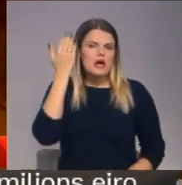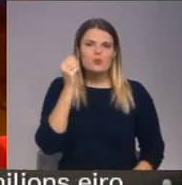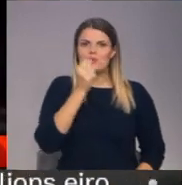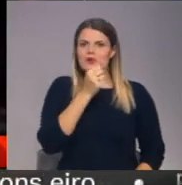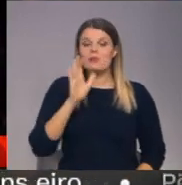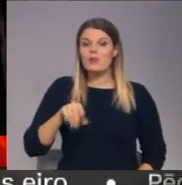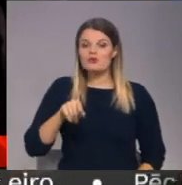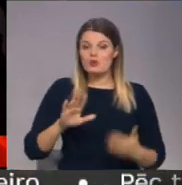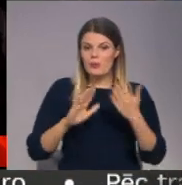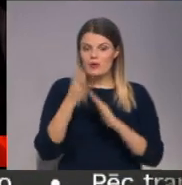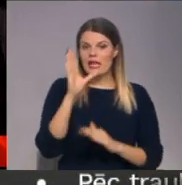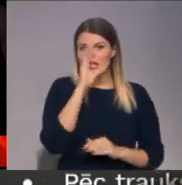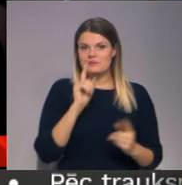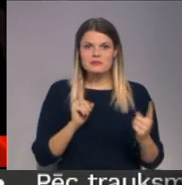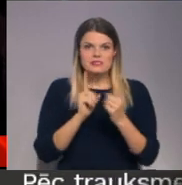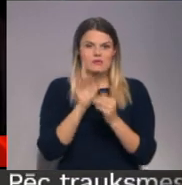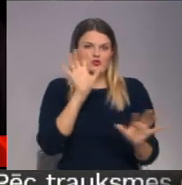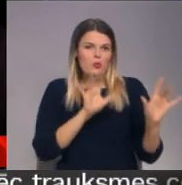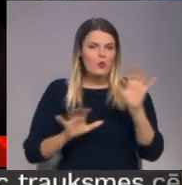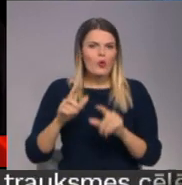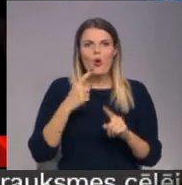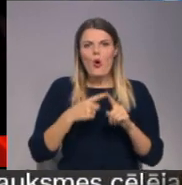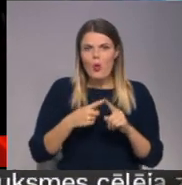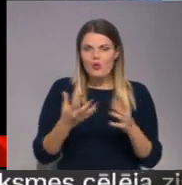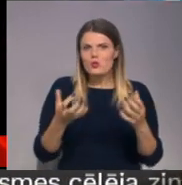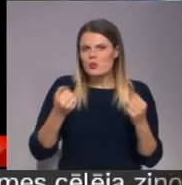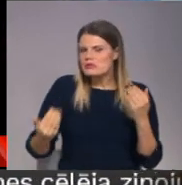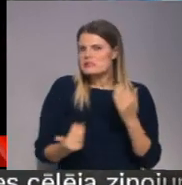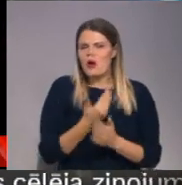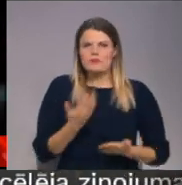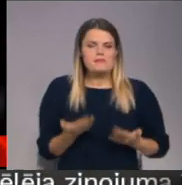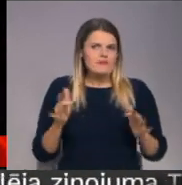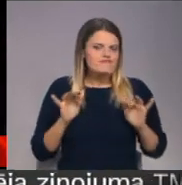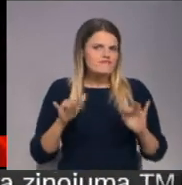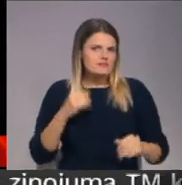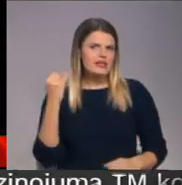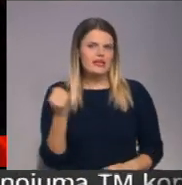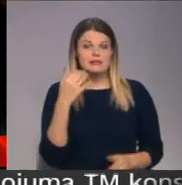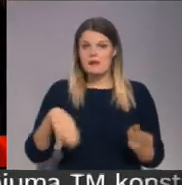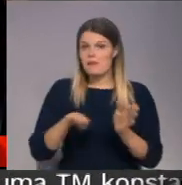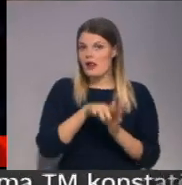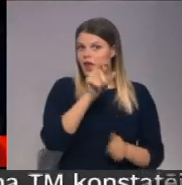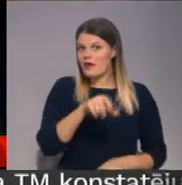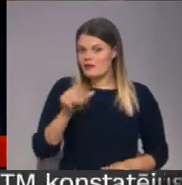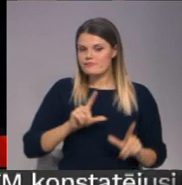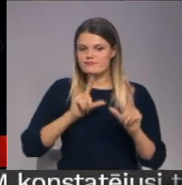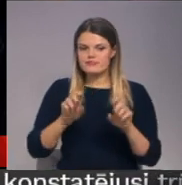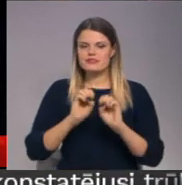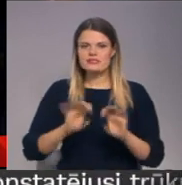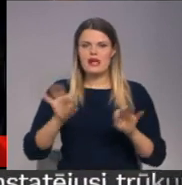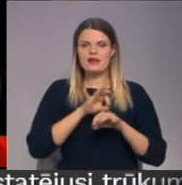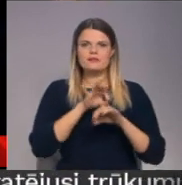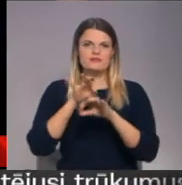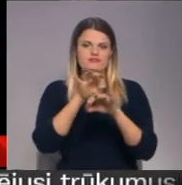Prēļu pili, iespējams sastapt spoku, kā arī gūt vēl nebijušus piedzīvojumus, klātesošie devās stāstnieču un